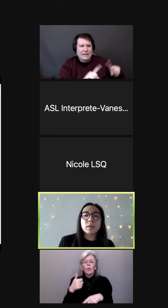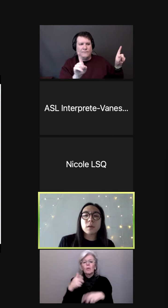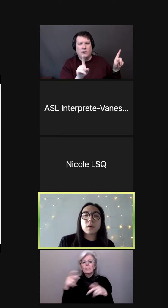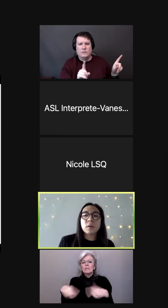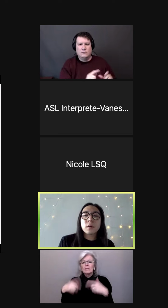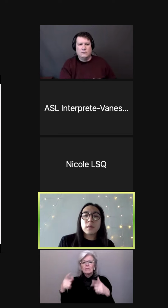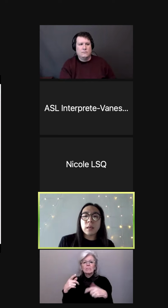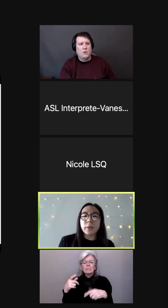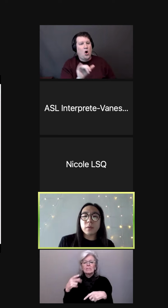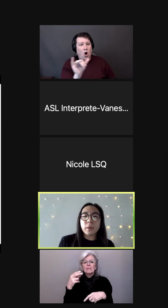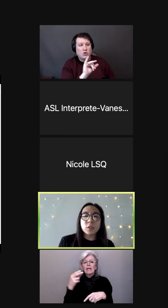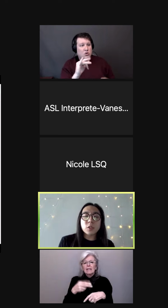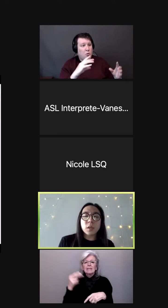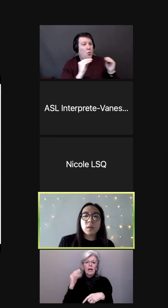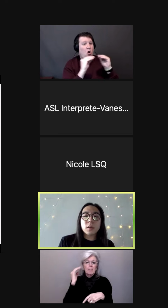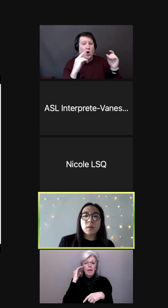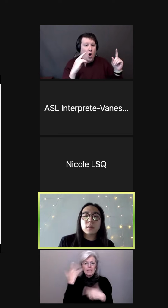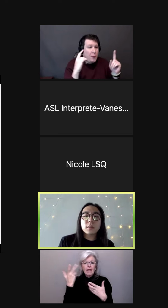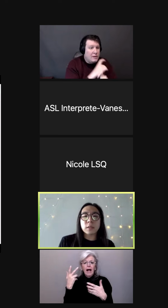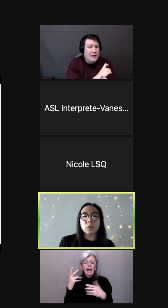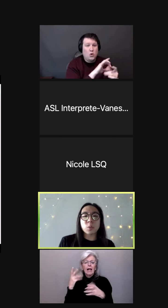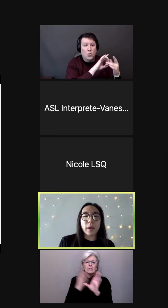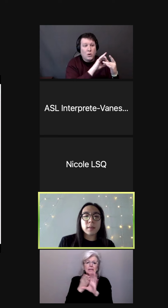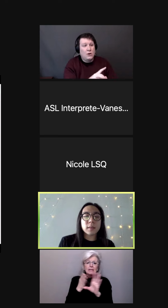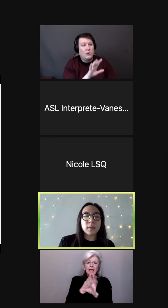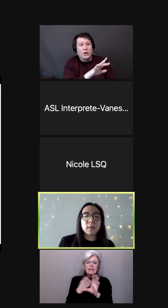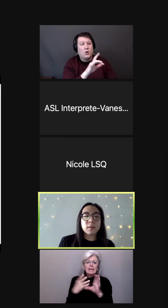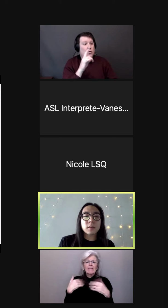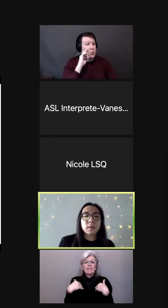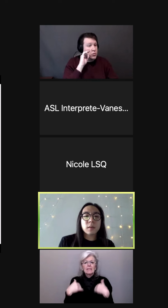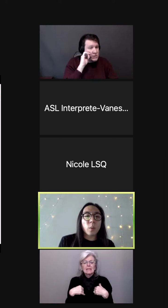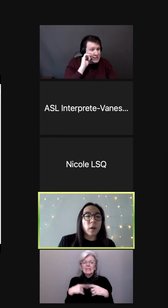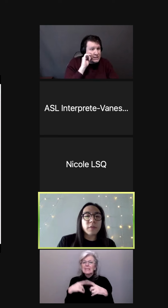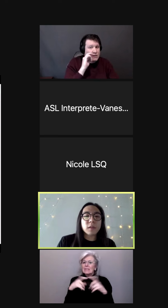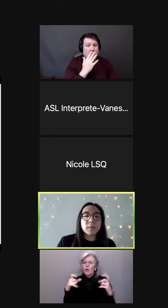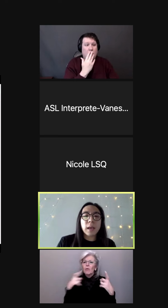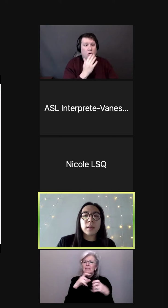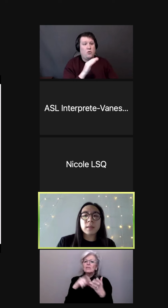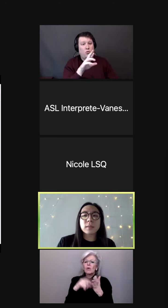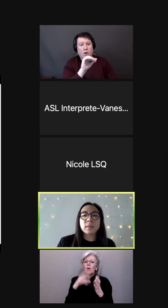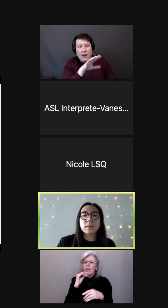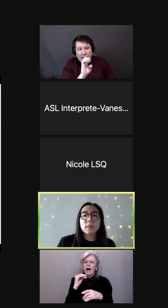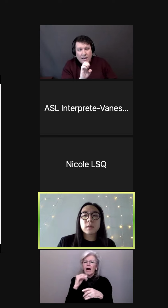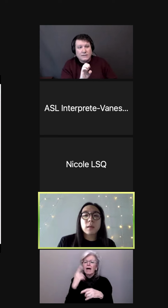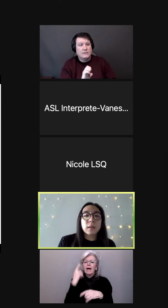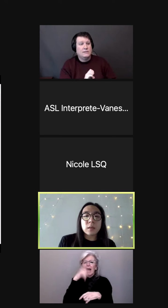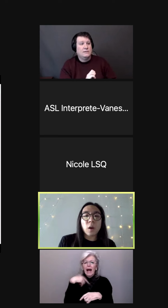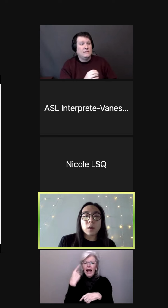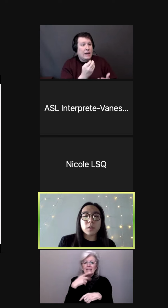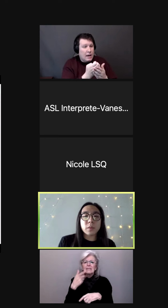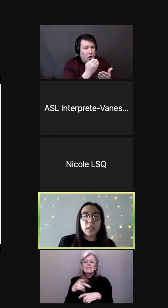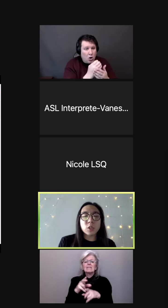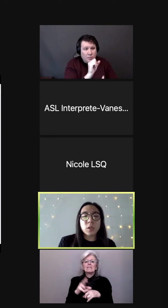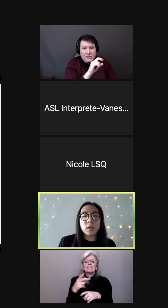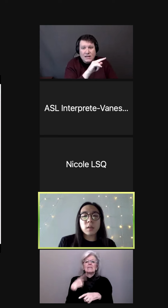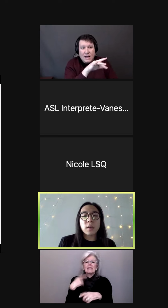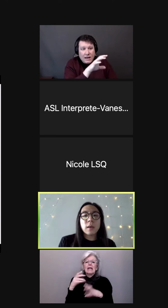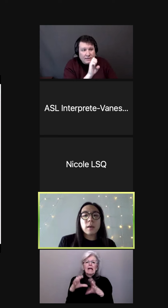ou cognitif et bien sûr, tout ça se complique lorsqu'on parle de race, de classe, de sexe, d'immigration,